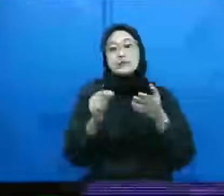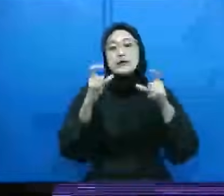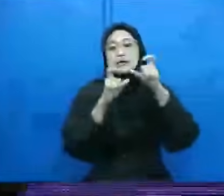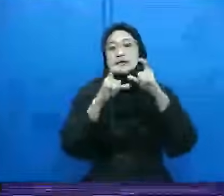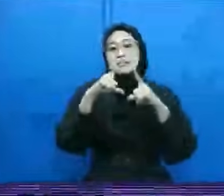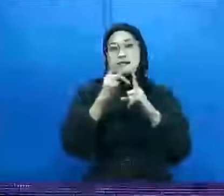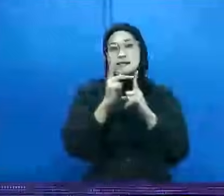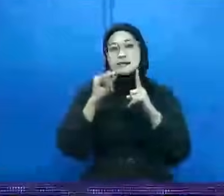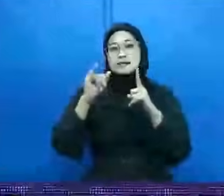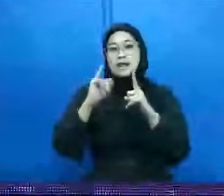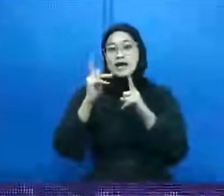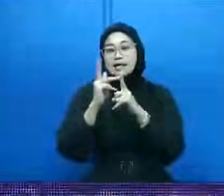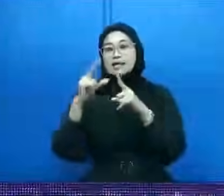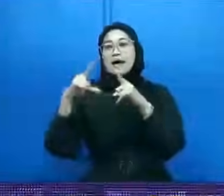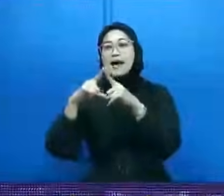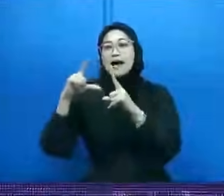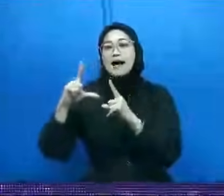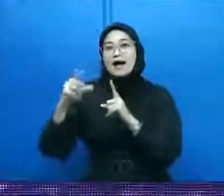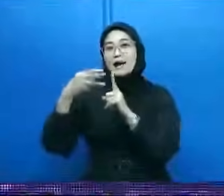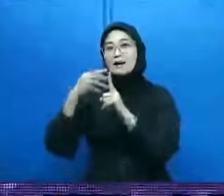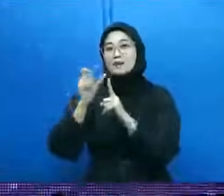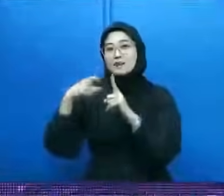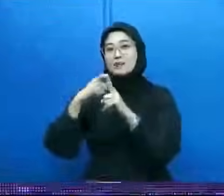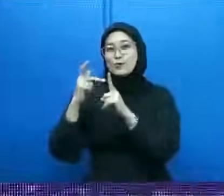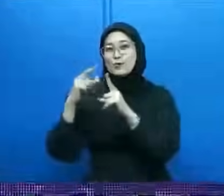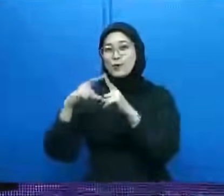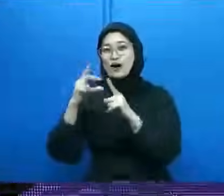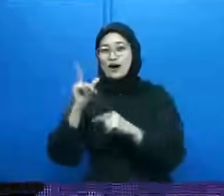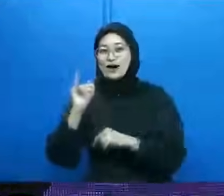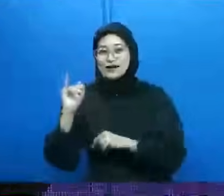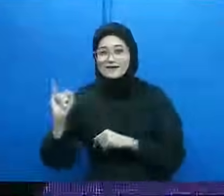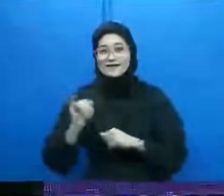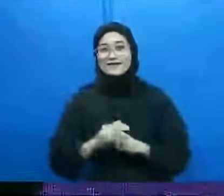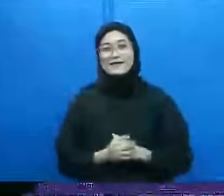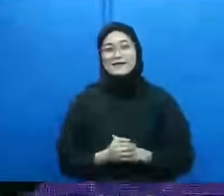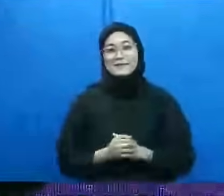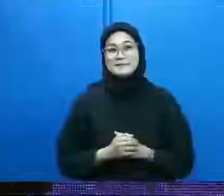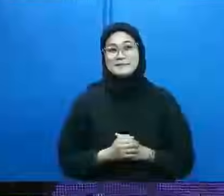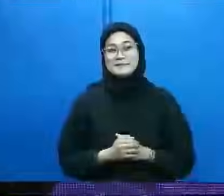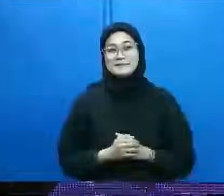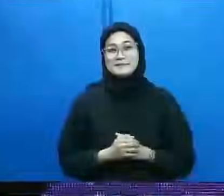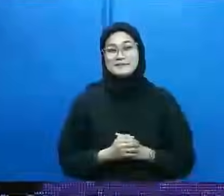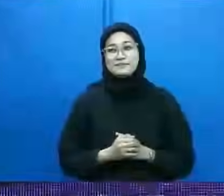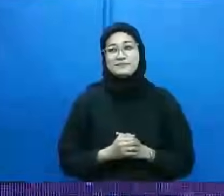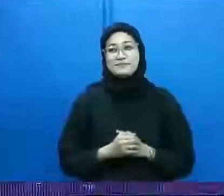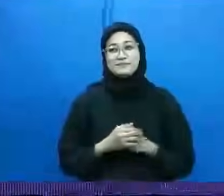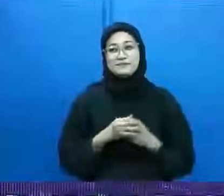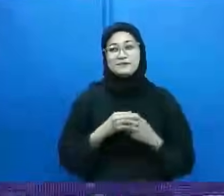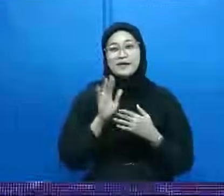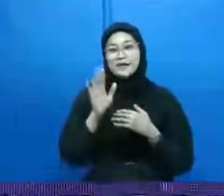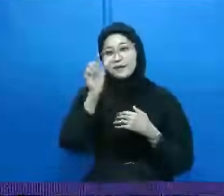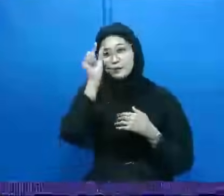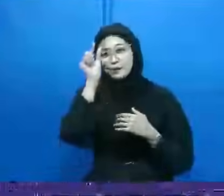nama judul kitabnya. Nanti kalau teman-teman belajar kitab dengan ustaz-ustaz, kalau saya cuma mengulang dari guru-guru, ustaz-ustaz lain nanti yang